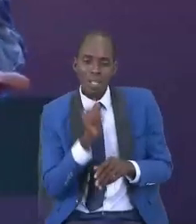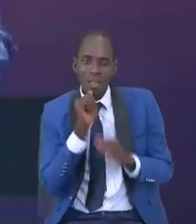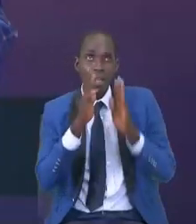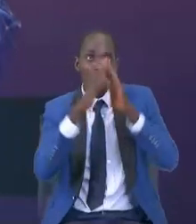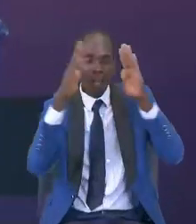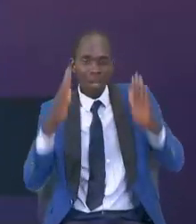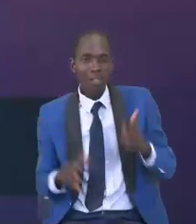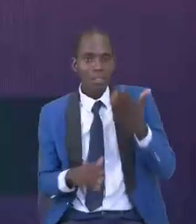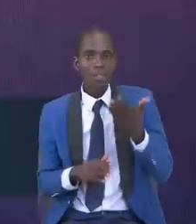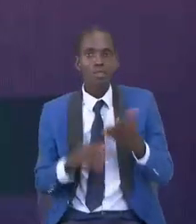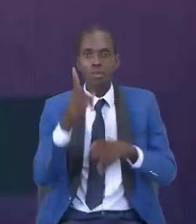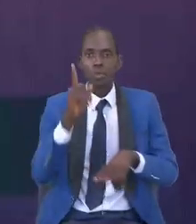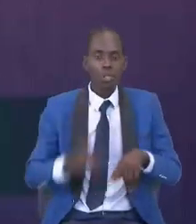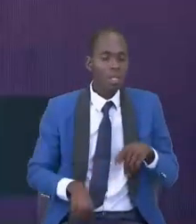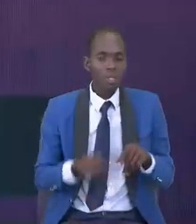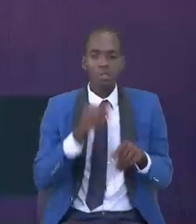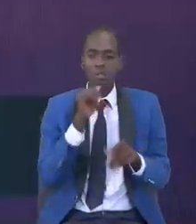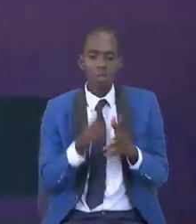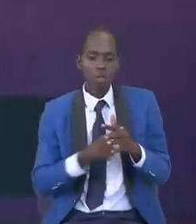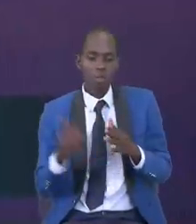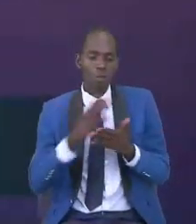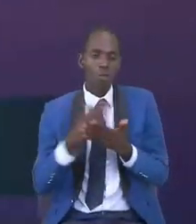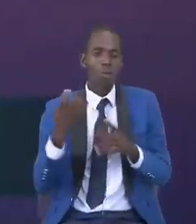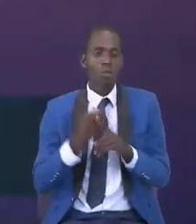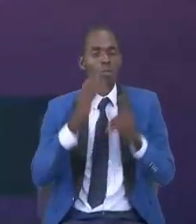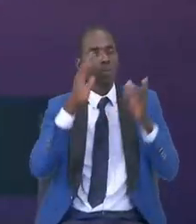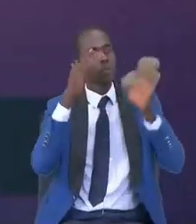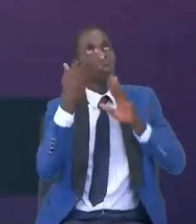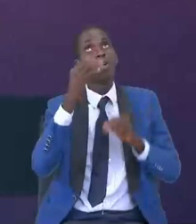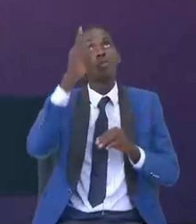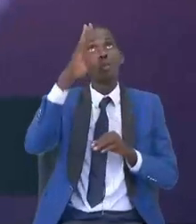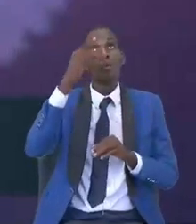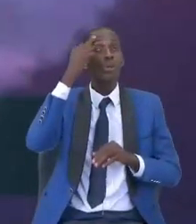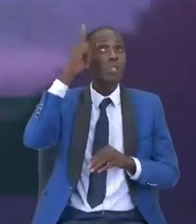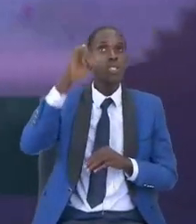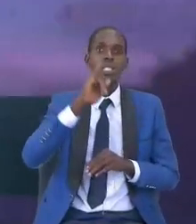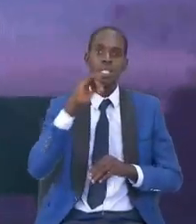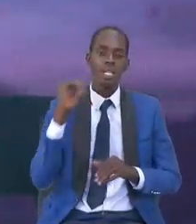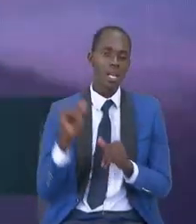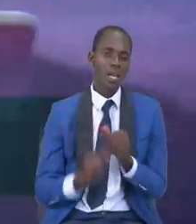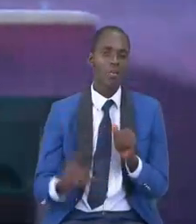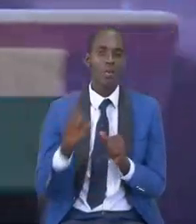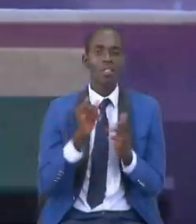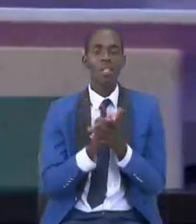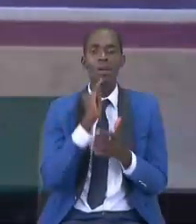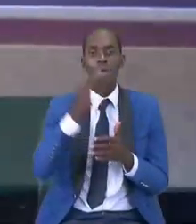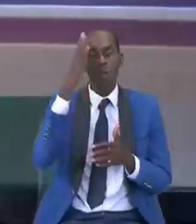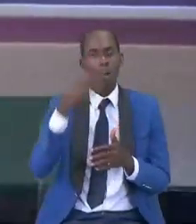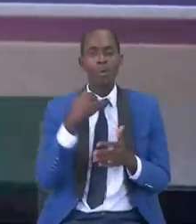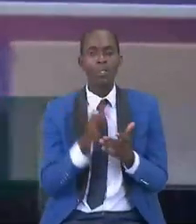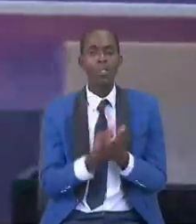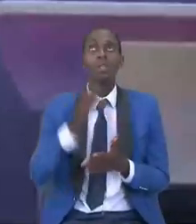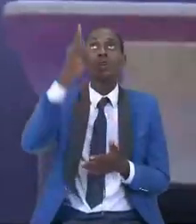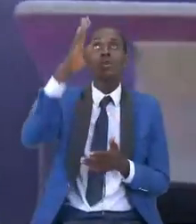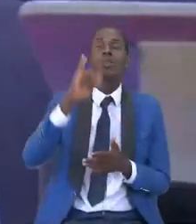Est-ce qu'il y a une maison secrète là-bas où vous pouvez aller? De la présence de Dieu, il est partout. C'est pourquoi Dieu